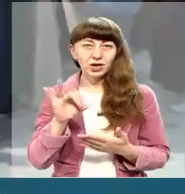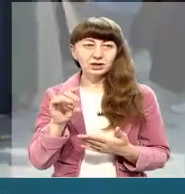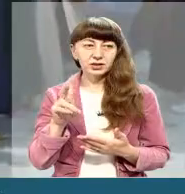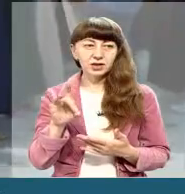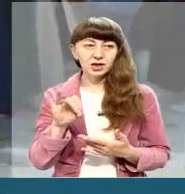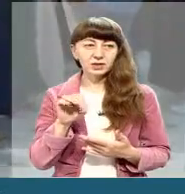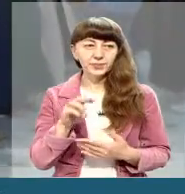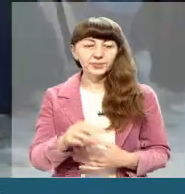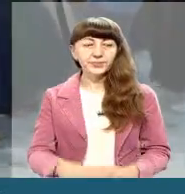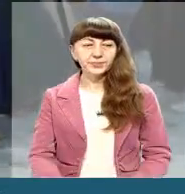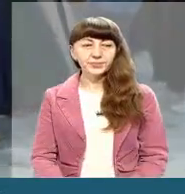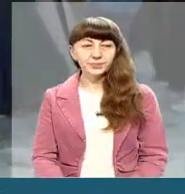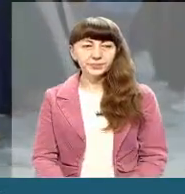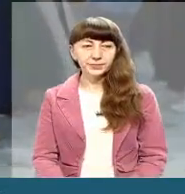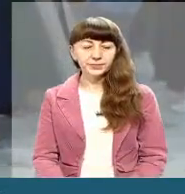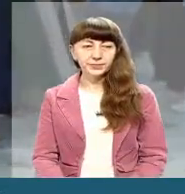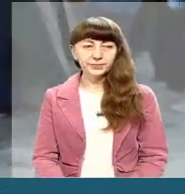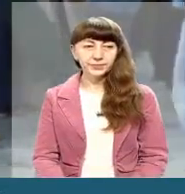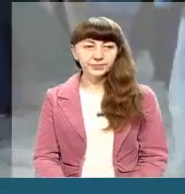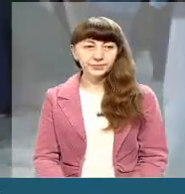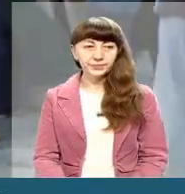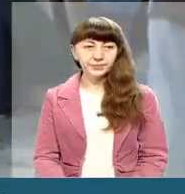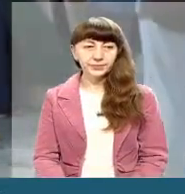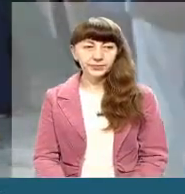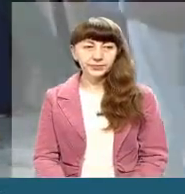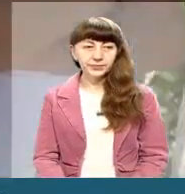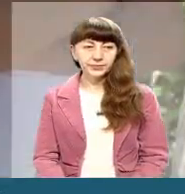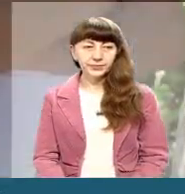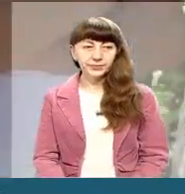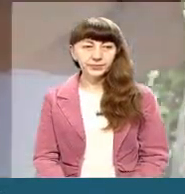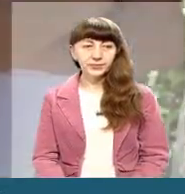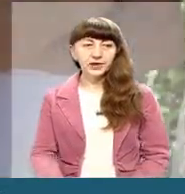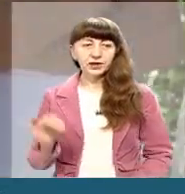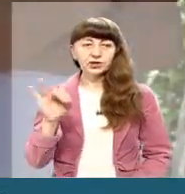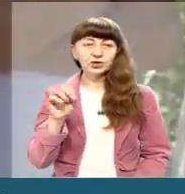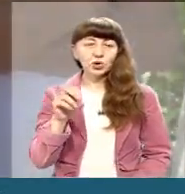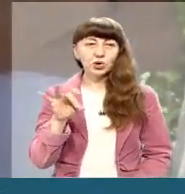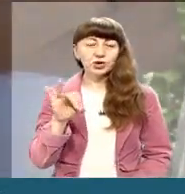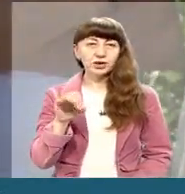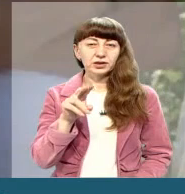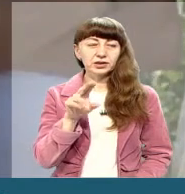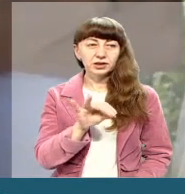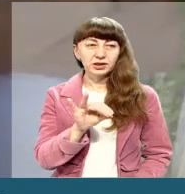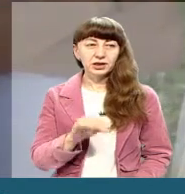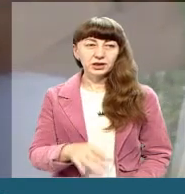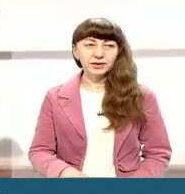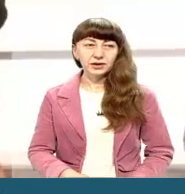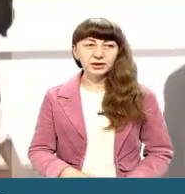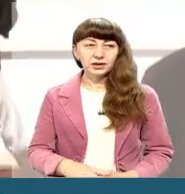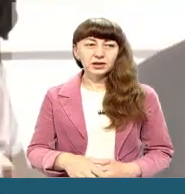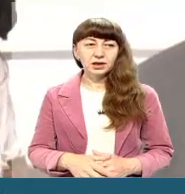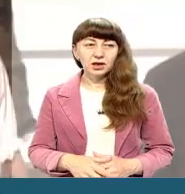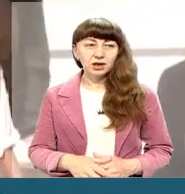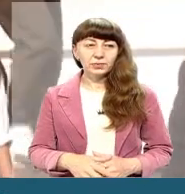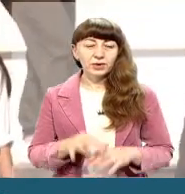Ыбырай Алтынсарин жайлы зерттеу жұмыстарын жүргізіп, өз еңбектерінде тың ақпараттар қалдырғанын айтты. Бұл екі ел арасындағы мәдени байланыстың